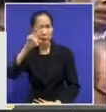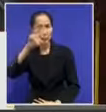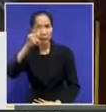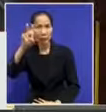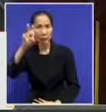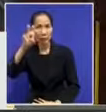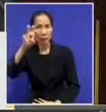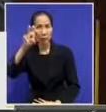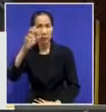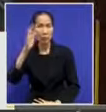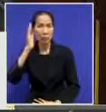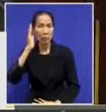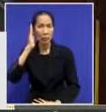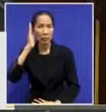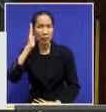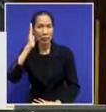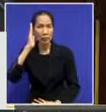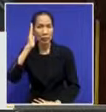200นายถวินเปลี่ยนสี